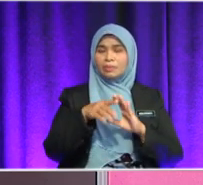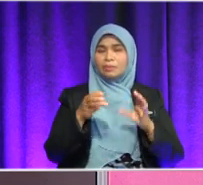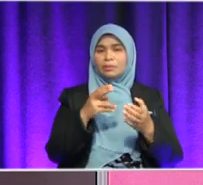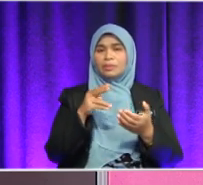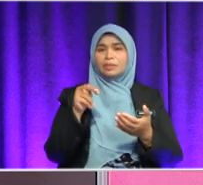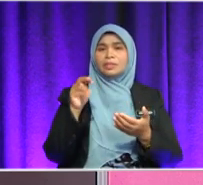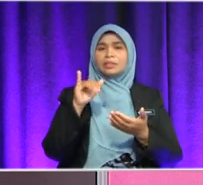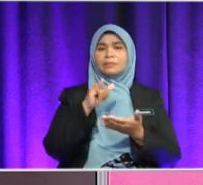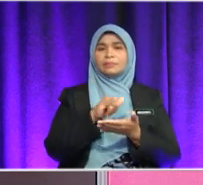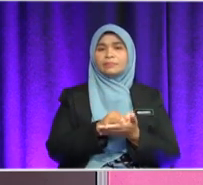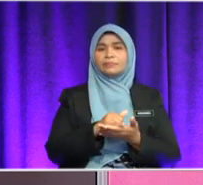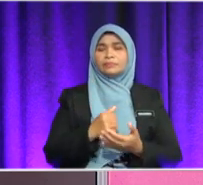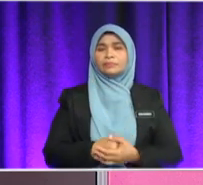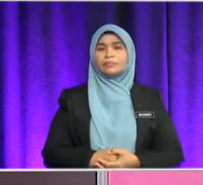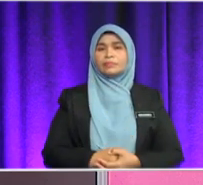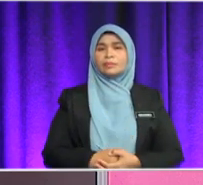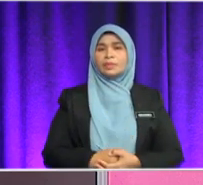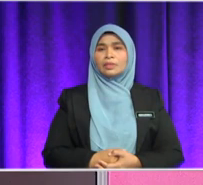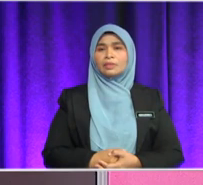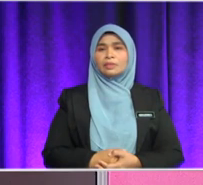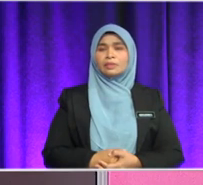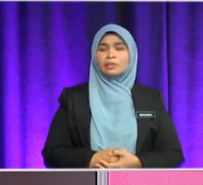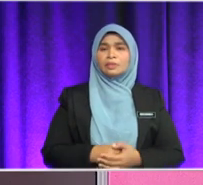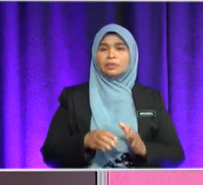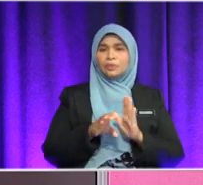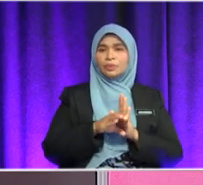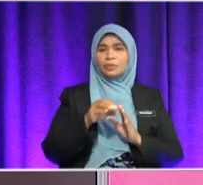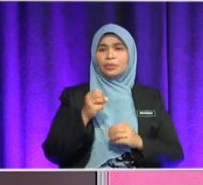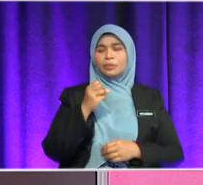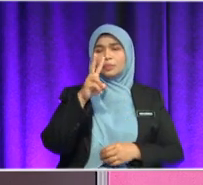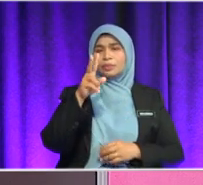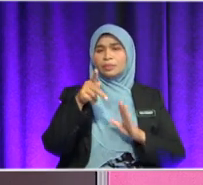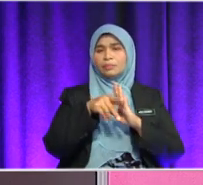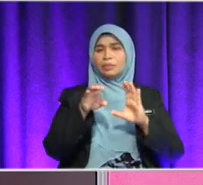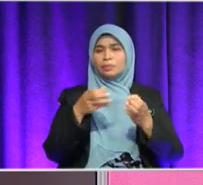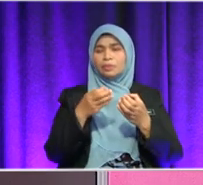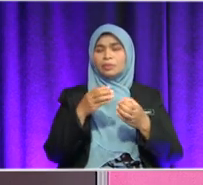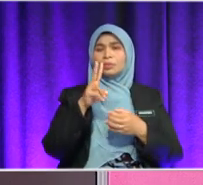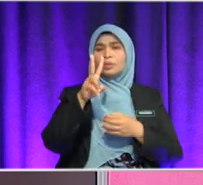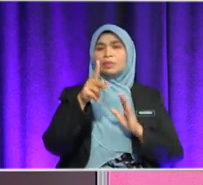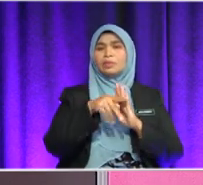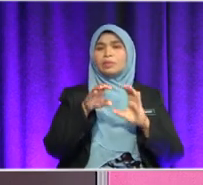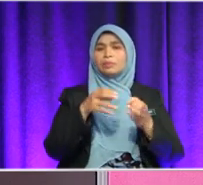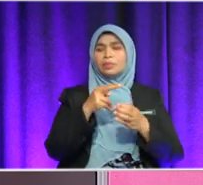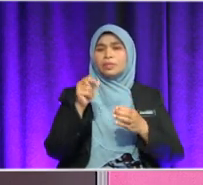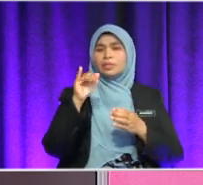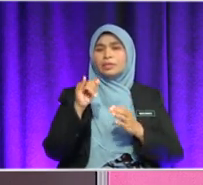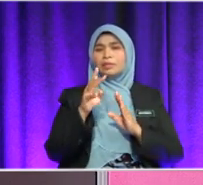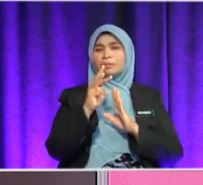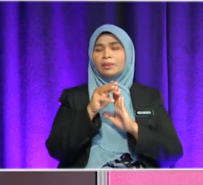pemeriksaan kata Jelaskan dua perbuatan muliakan jawaban dua perbuatan yang